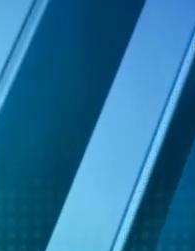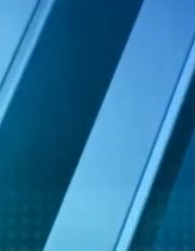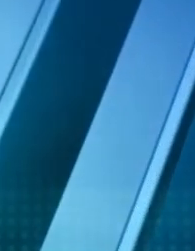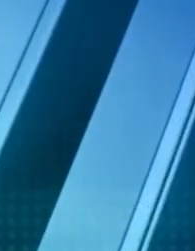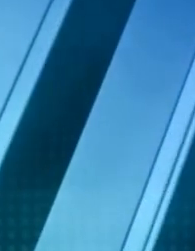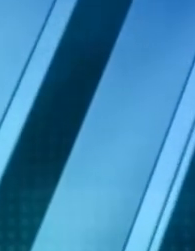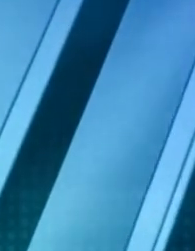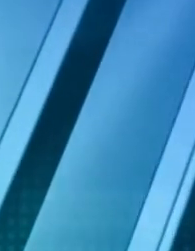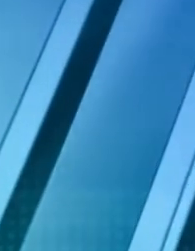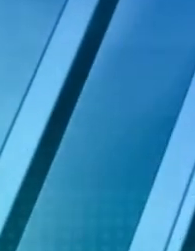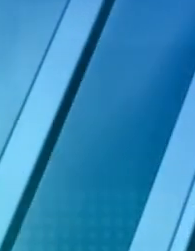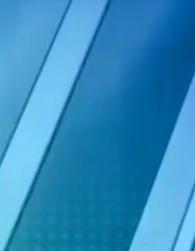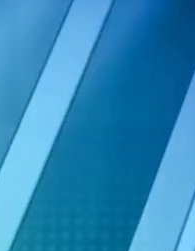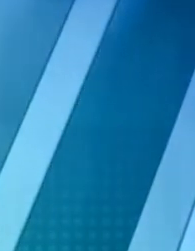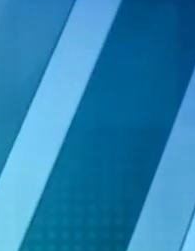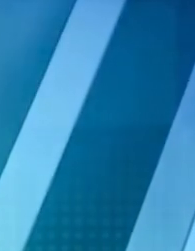Музика